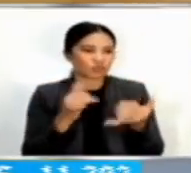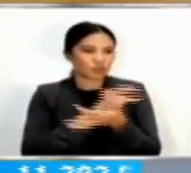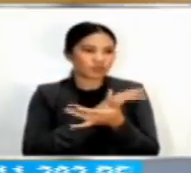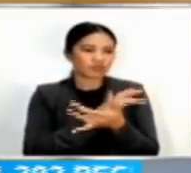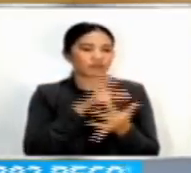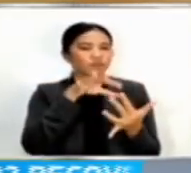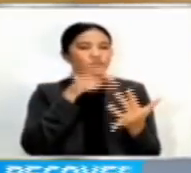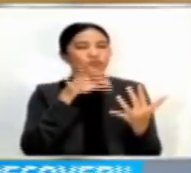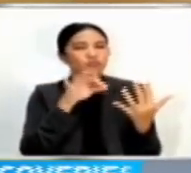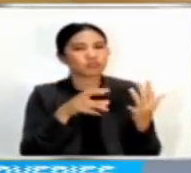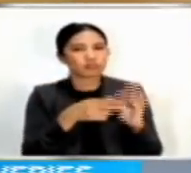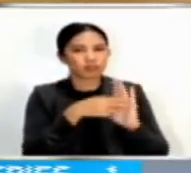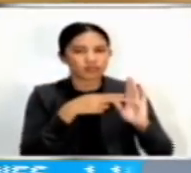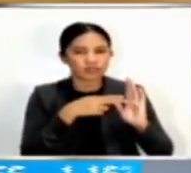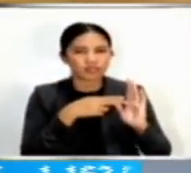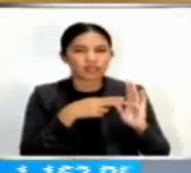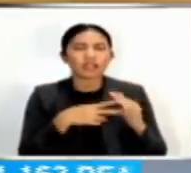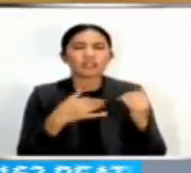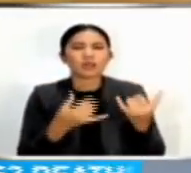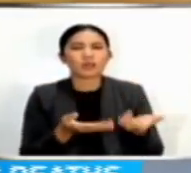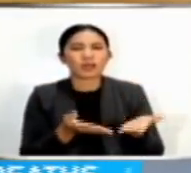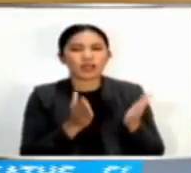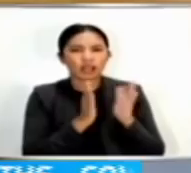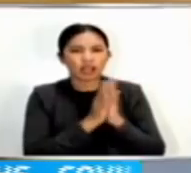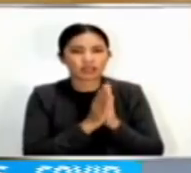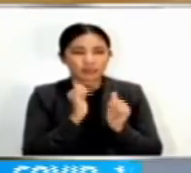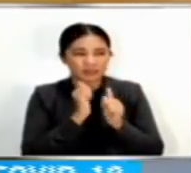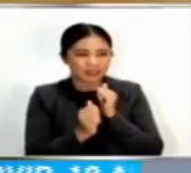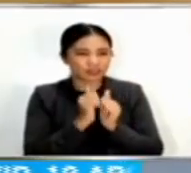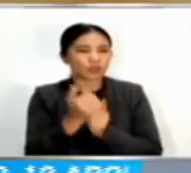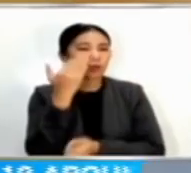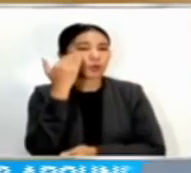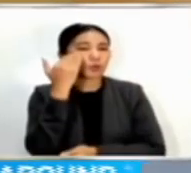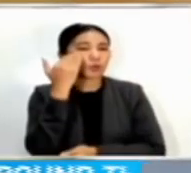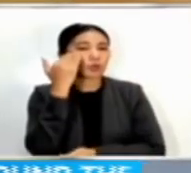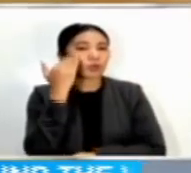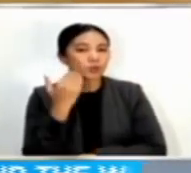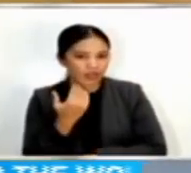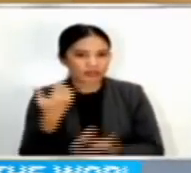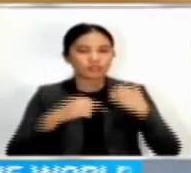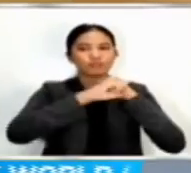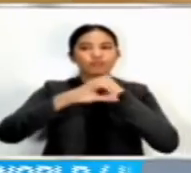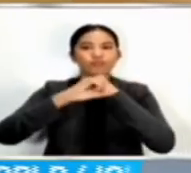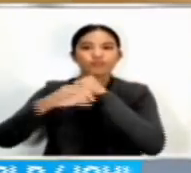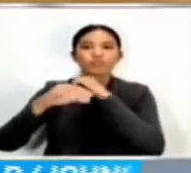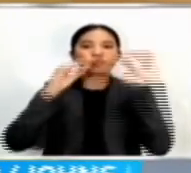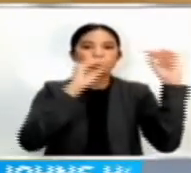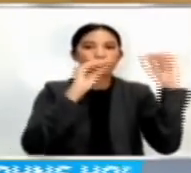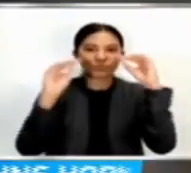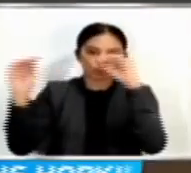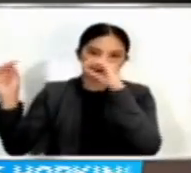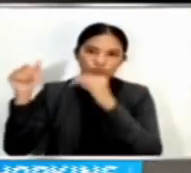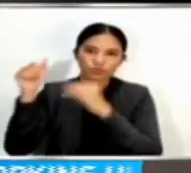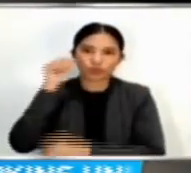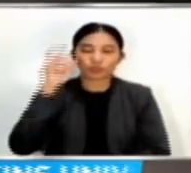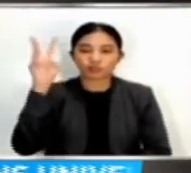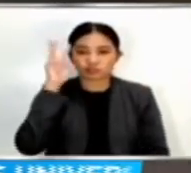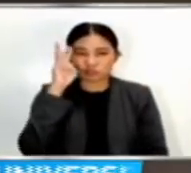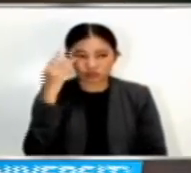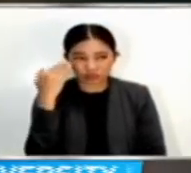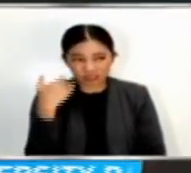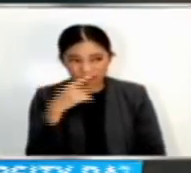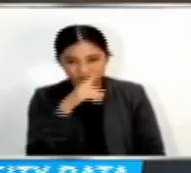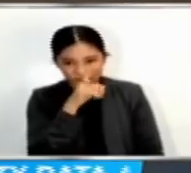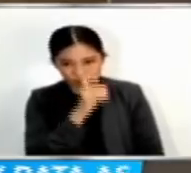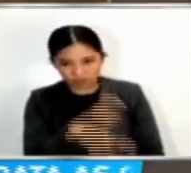talagang pagkukulang dun sa part ng pagbibigay po ng impormasyon sa ating mga kababayan? Ang ano ko lang